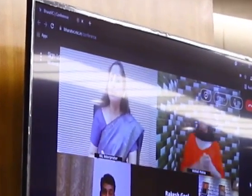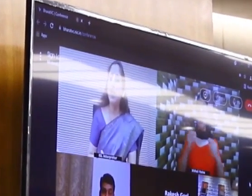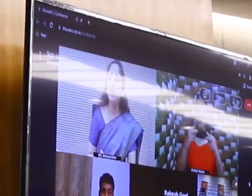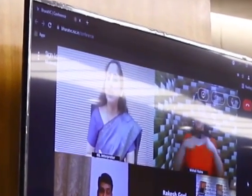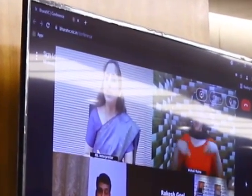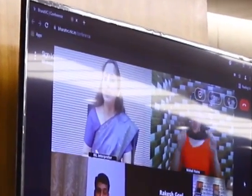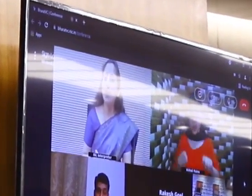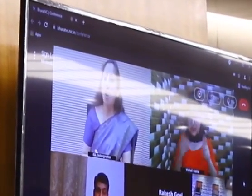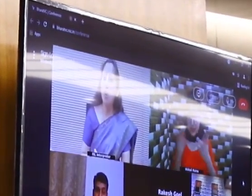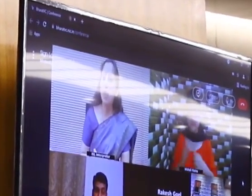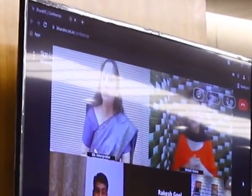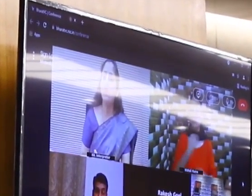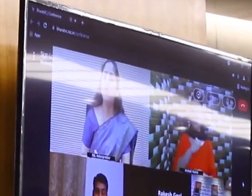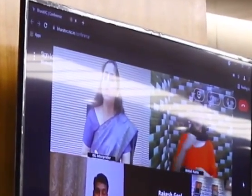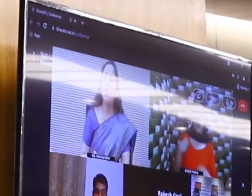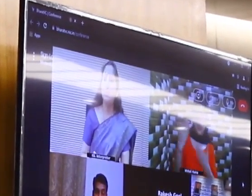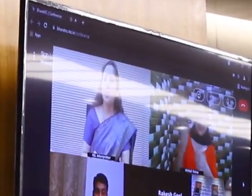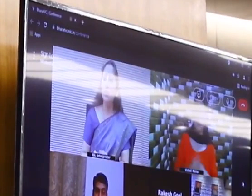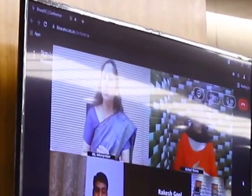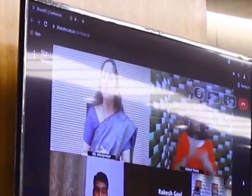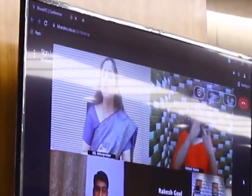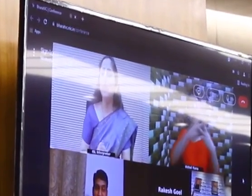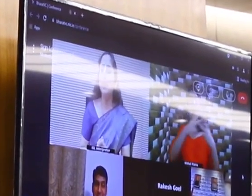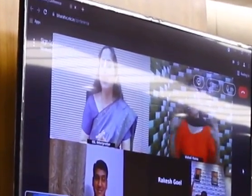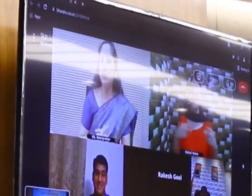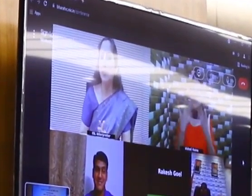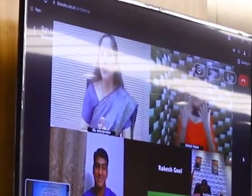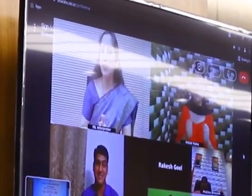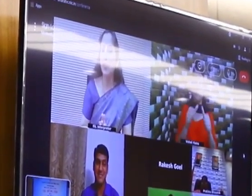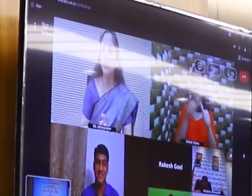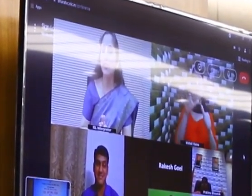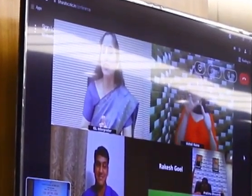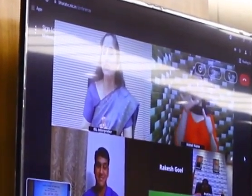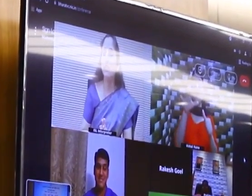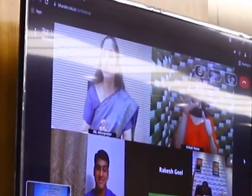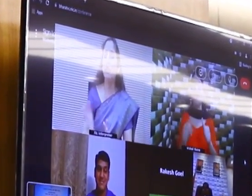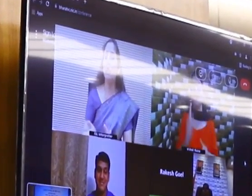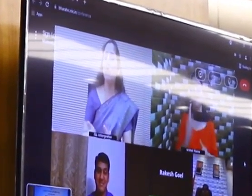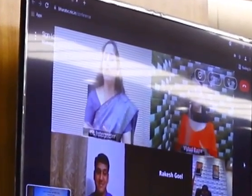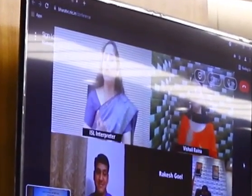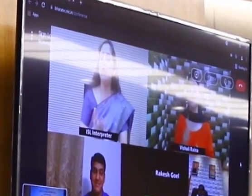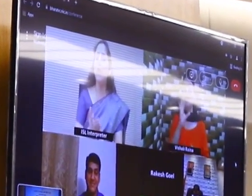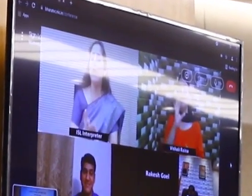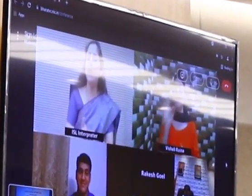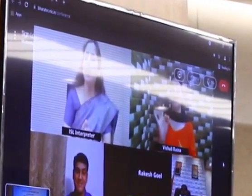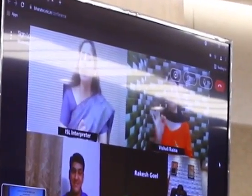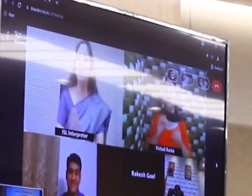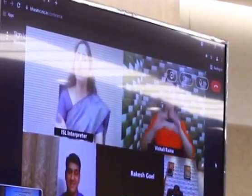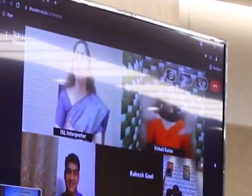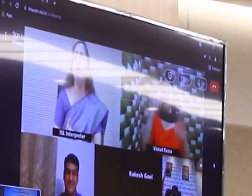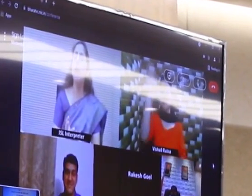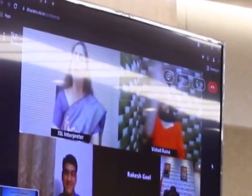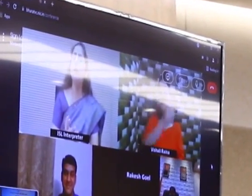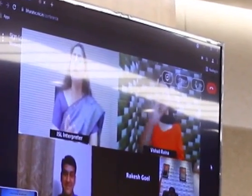हूँ कि ISLRTC इस पे और काम करे, जगह जगह पे इंटरप्रेटिंग फैसिलिटी दे, जैसे कि कोर्ट हो गया, मेडिकल एरिया हो गया, पुलिस स्टेशन हो गया, वहाँ